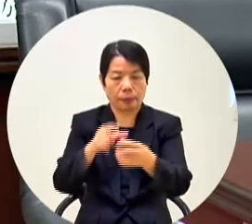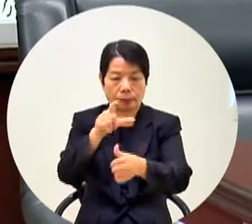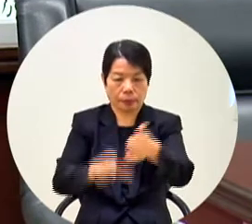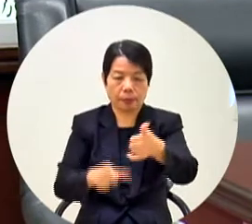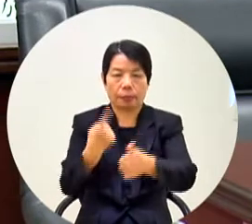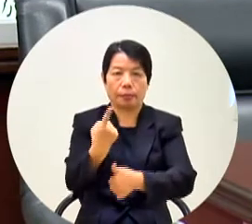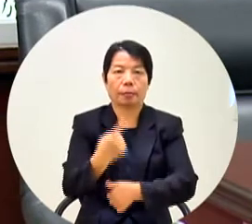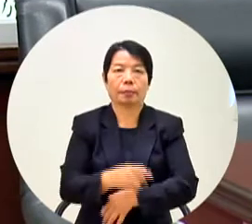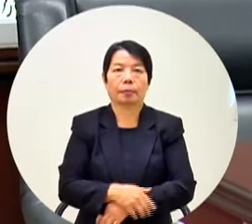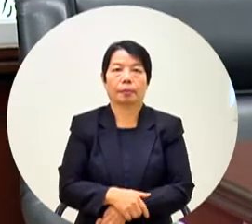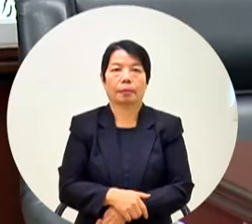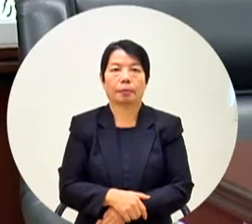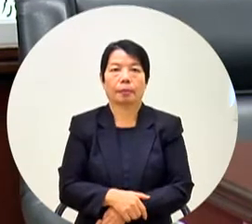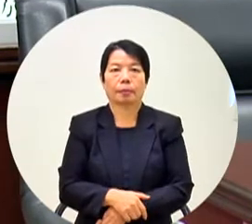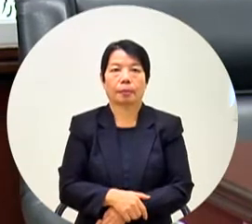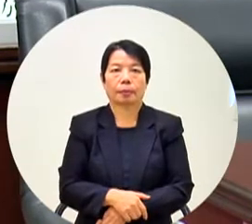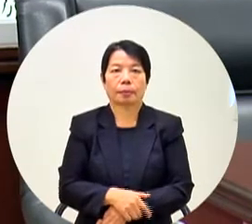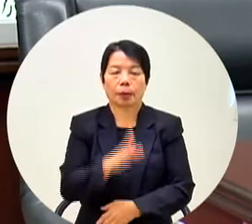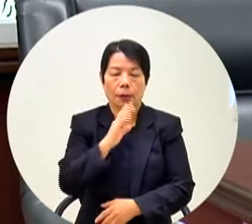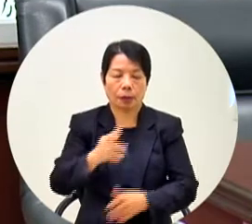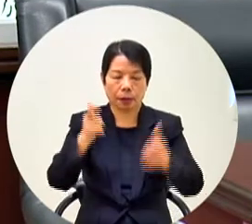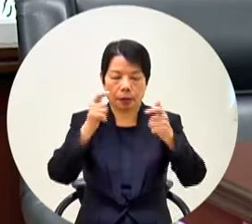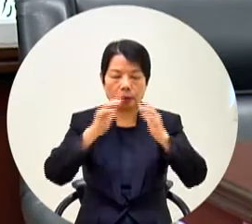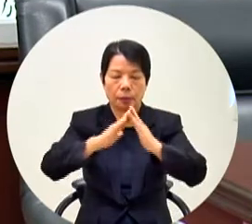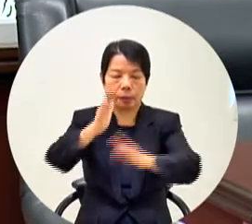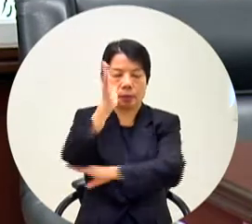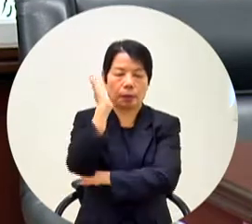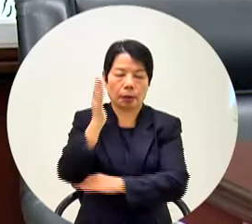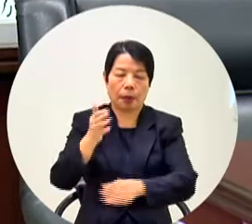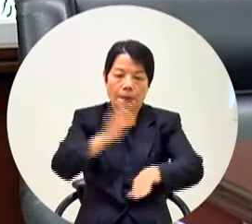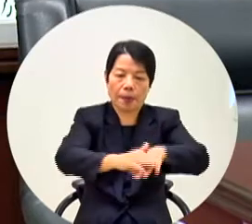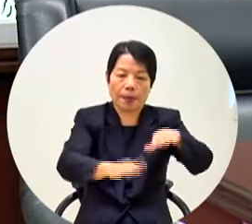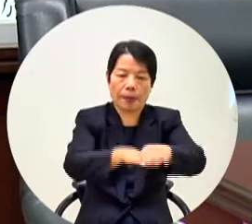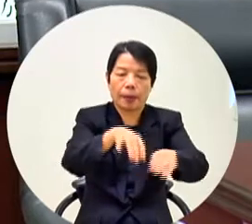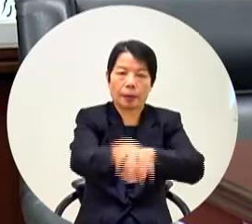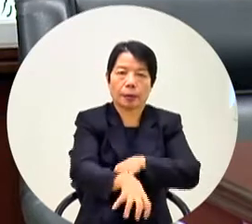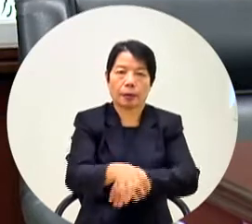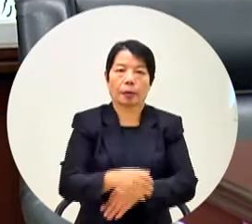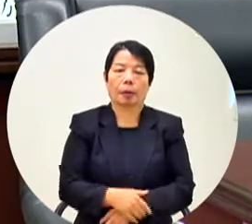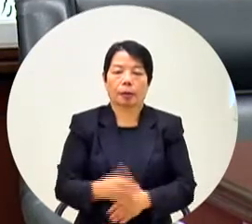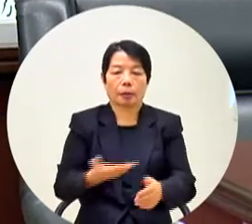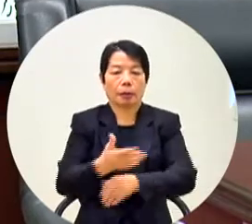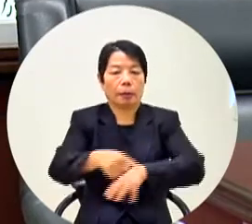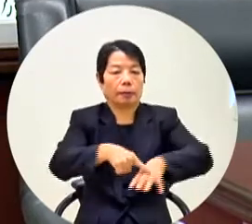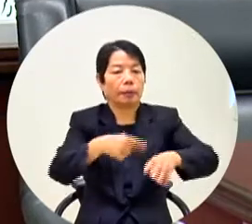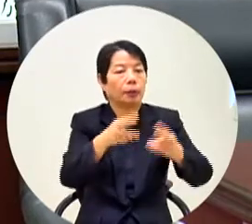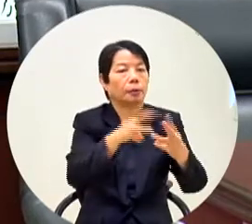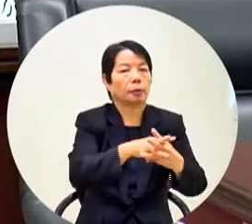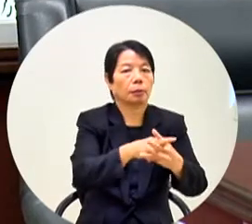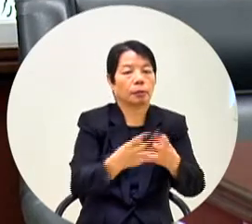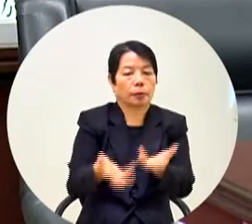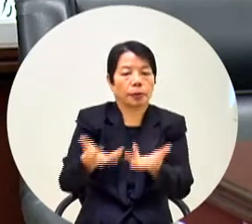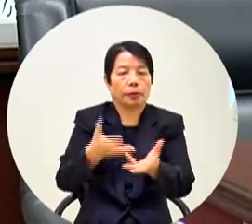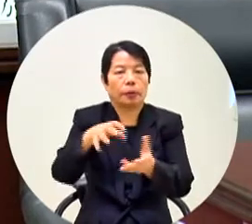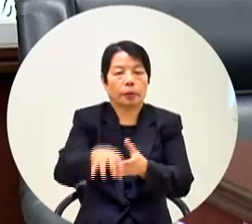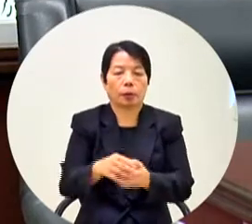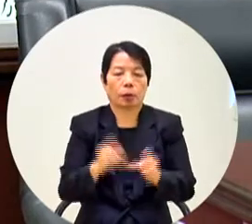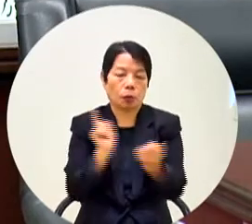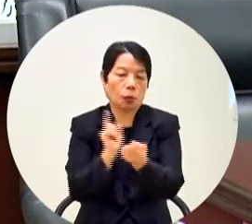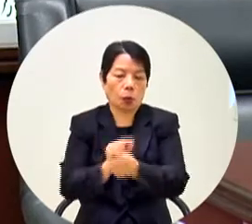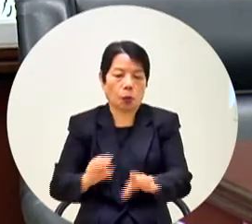咱市政府的掩埋场，竟然无予本州焚化炉的火灰固化物